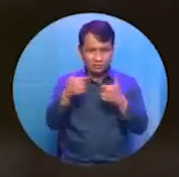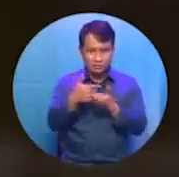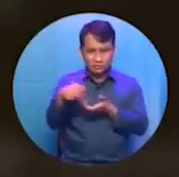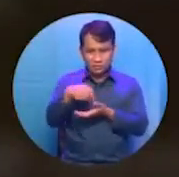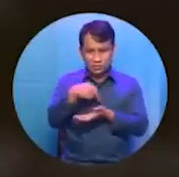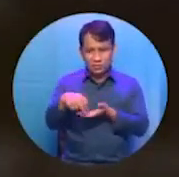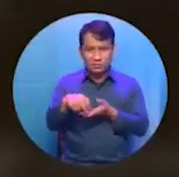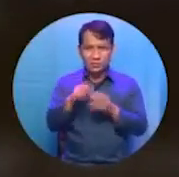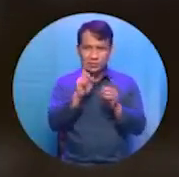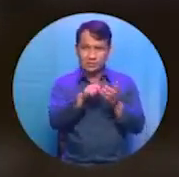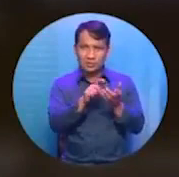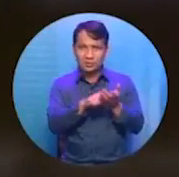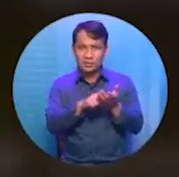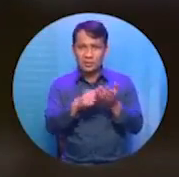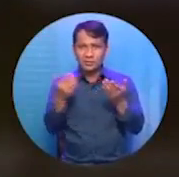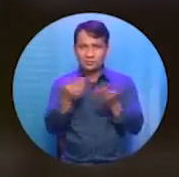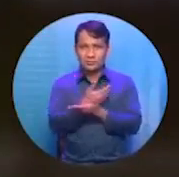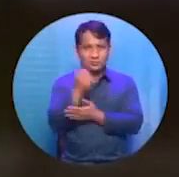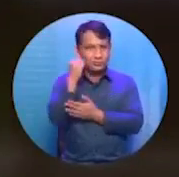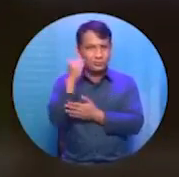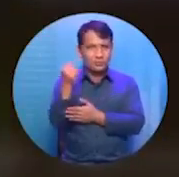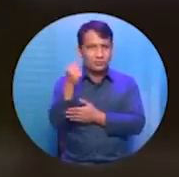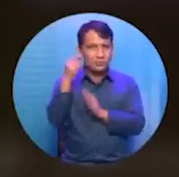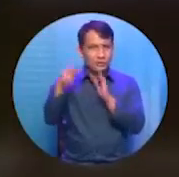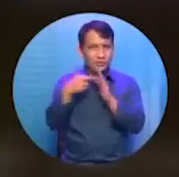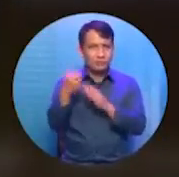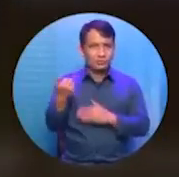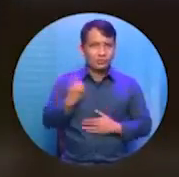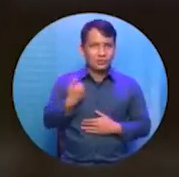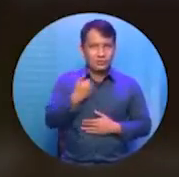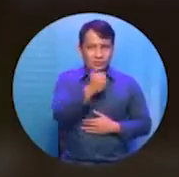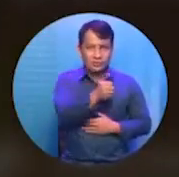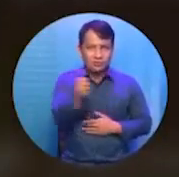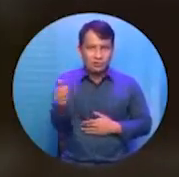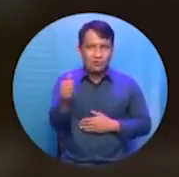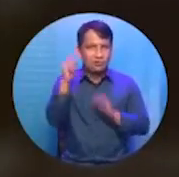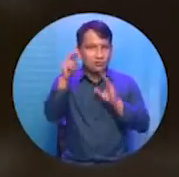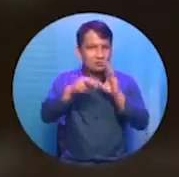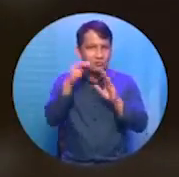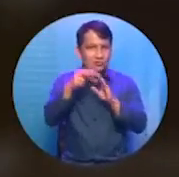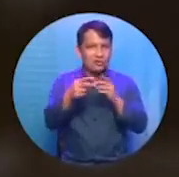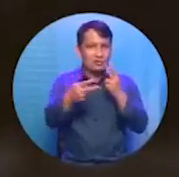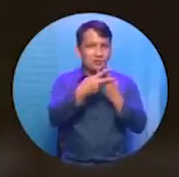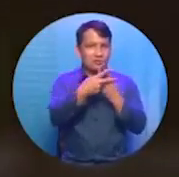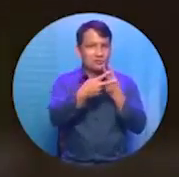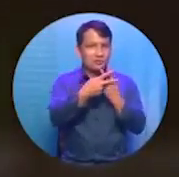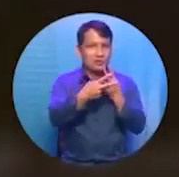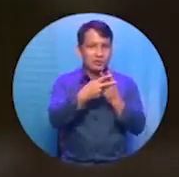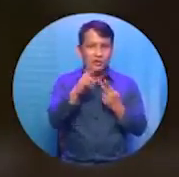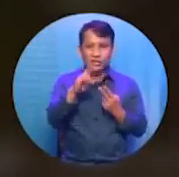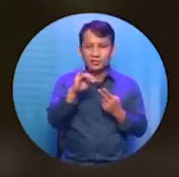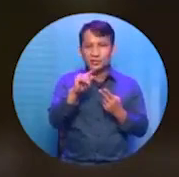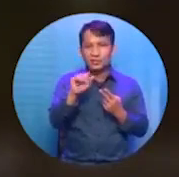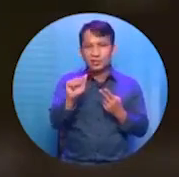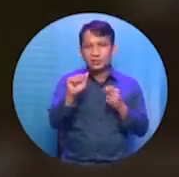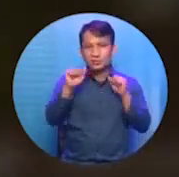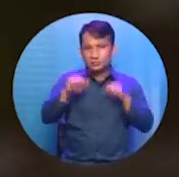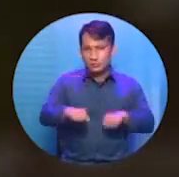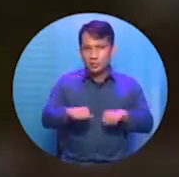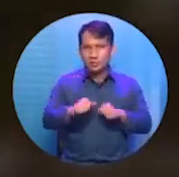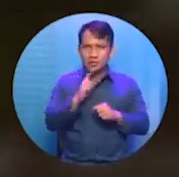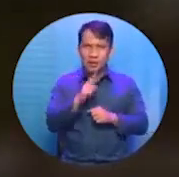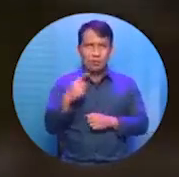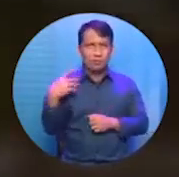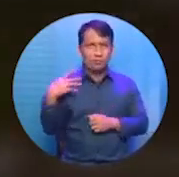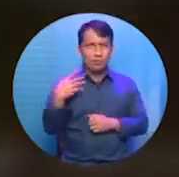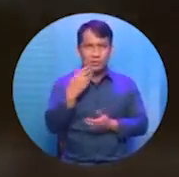song. I-click ang use sound, saka i-record ang sarili ninyong dance video. I-post yan na may hashtag RTIA Dance Challenge.